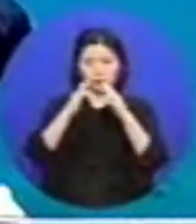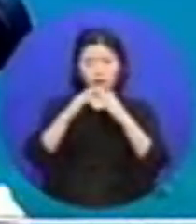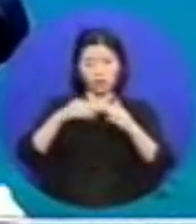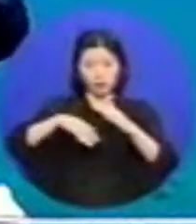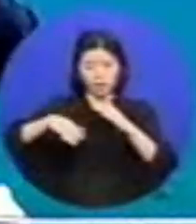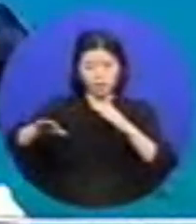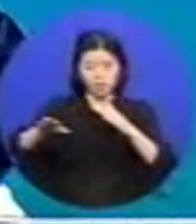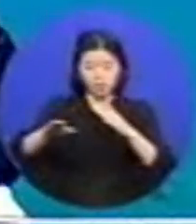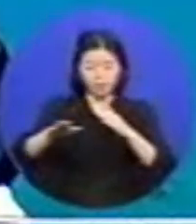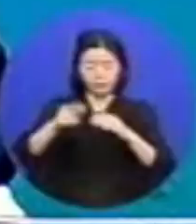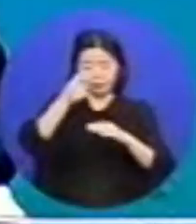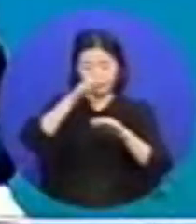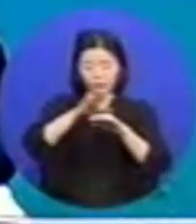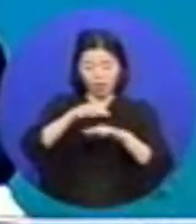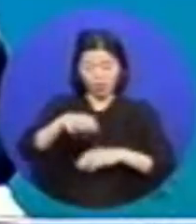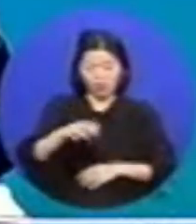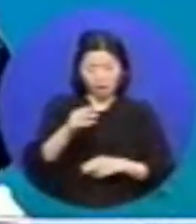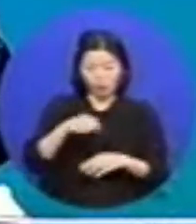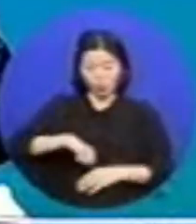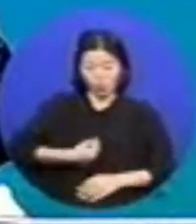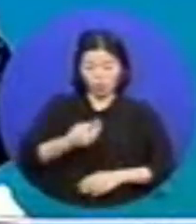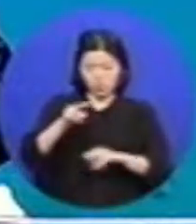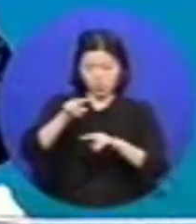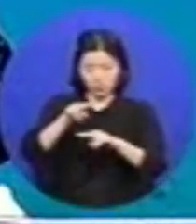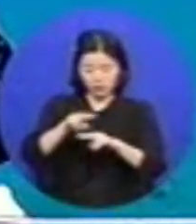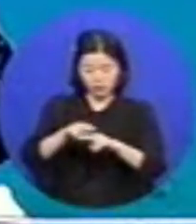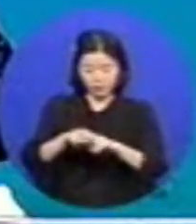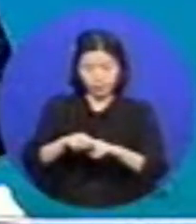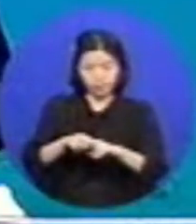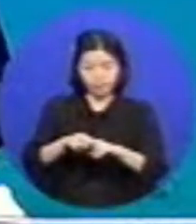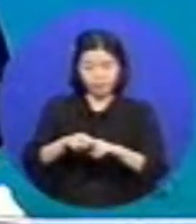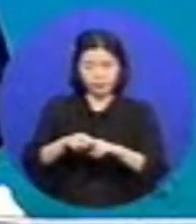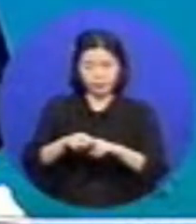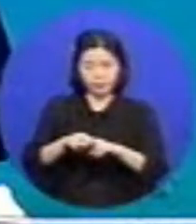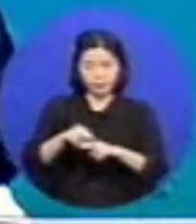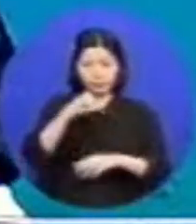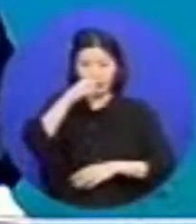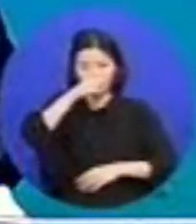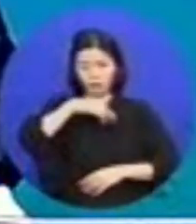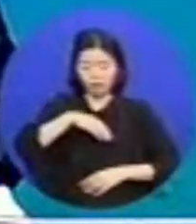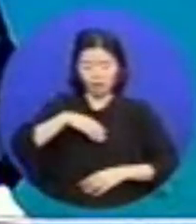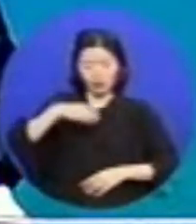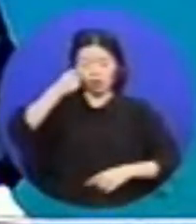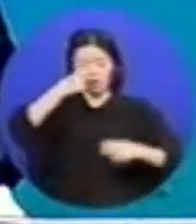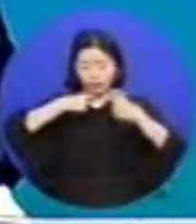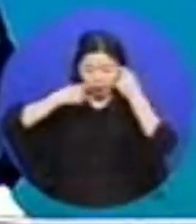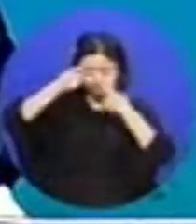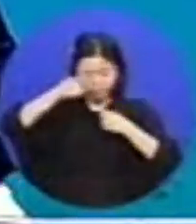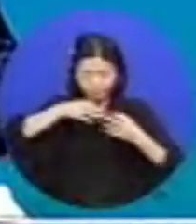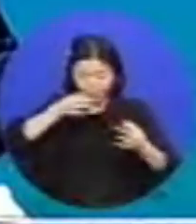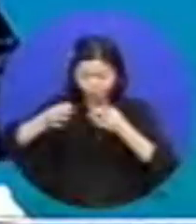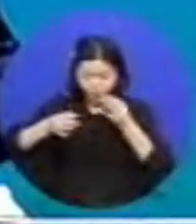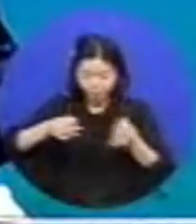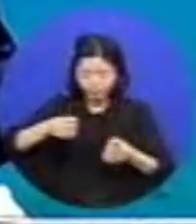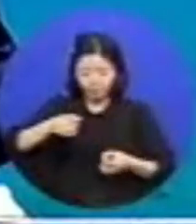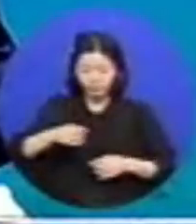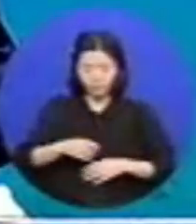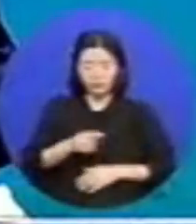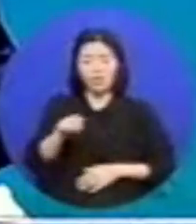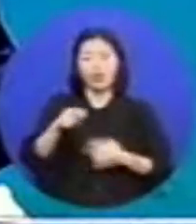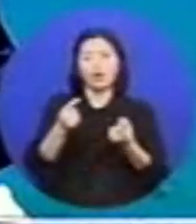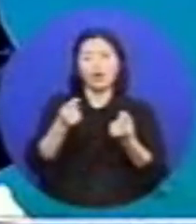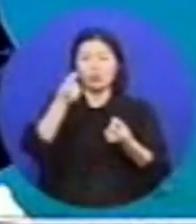예배당에 혼자 앉아서 그리고 그냥 펑펑 울었어요. 그렇게 눈물이